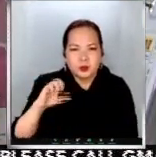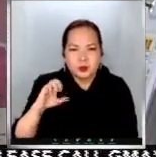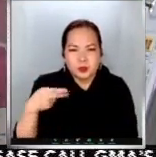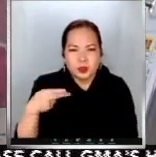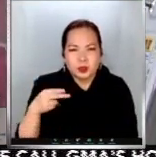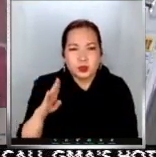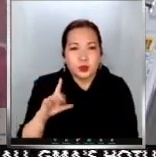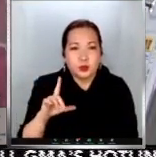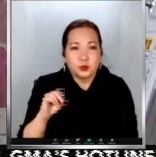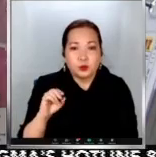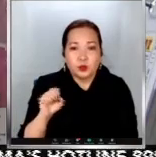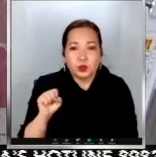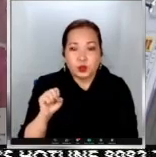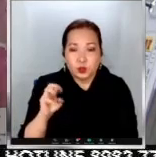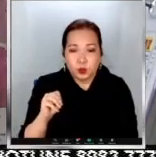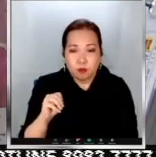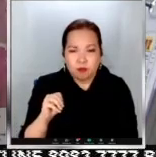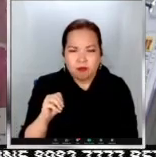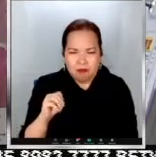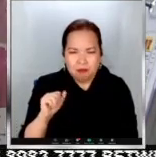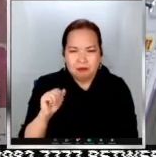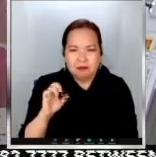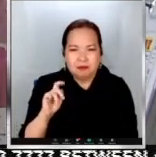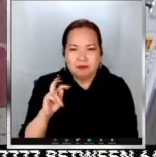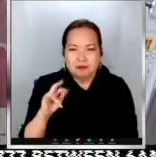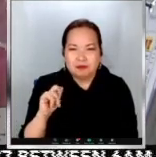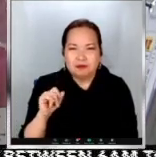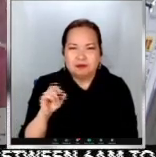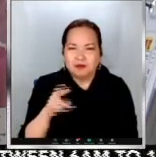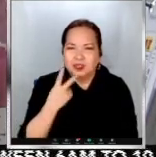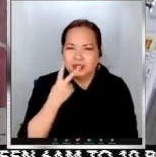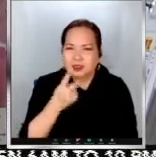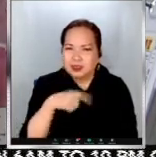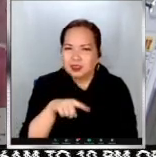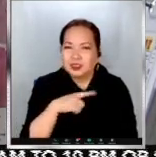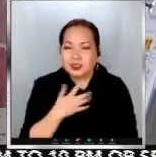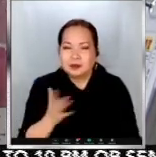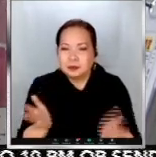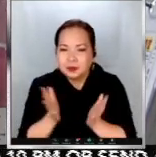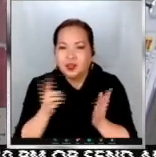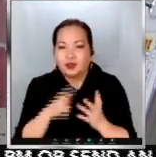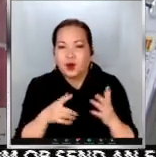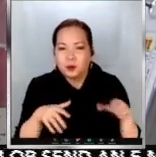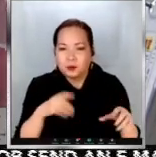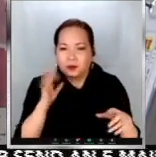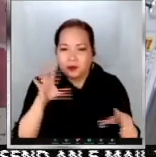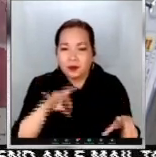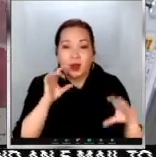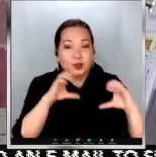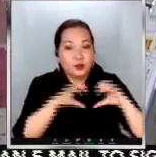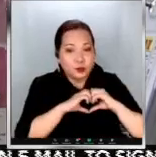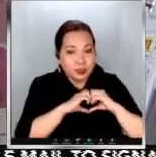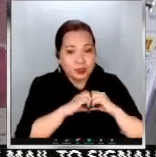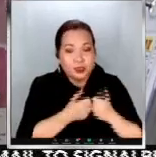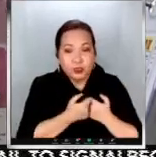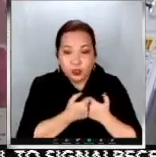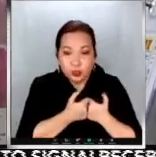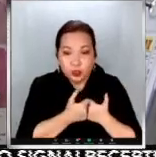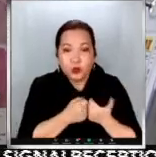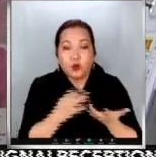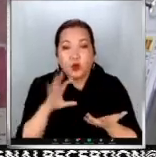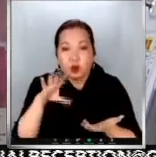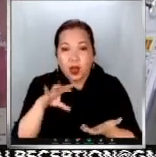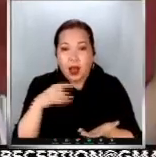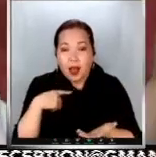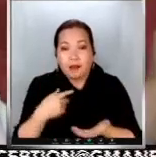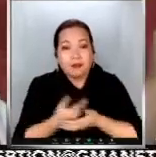for in terms of like for singles to find love and also for mga naghahangad po magkaroon ng baby. It's a fertility